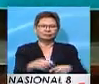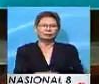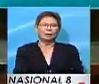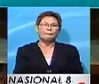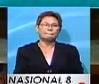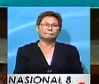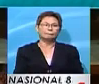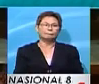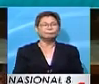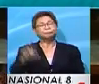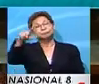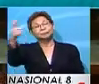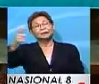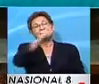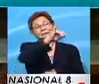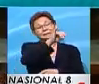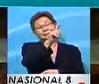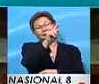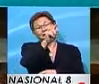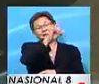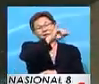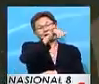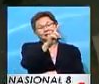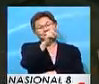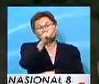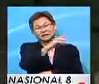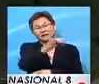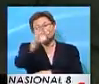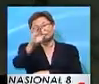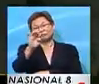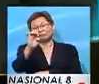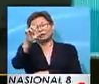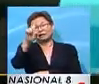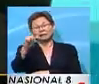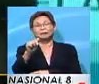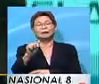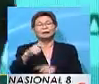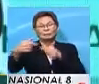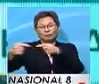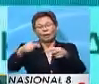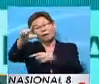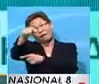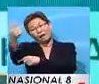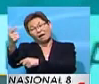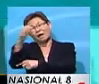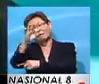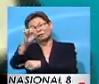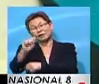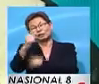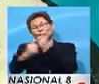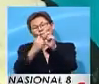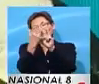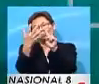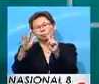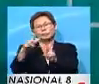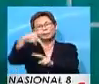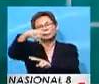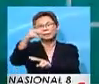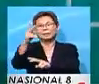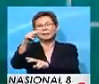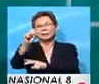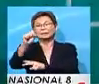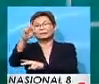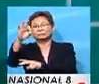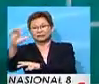United selain jdt dan felda United antara perlawanan lain ialah aksi naib juara Piala FA 2015 pkns